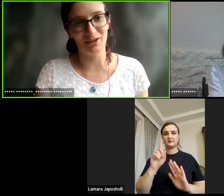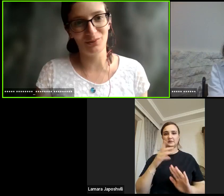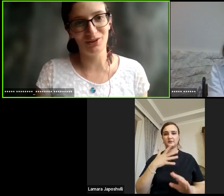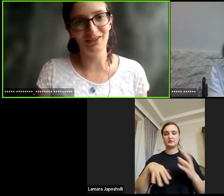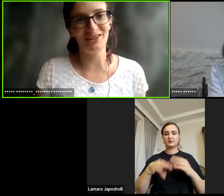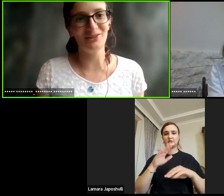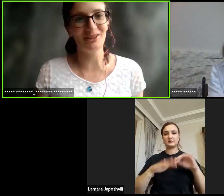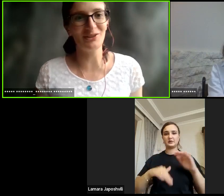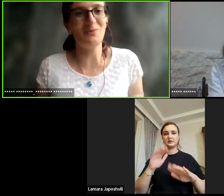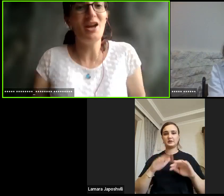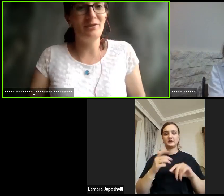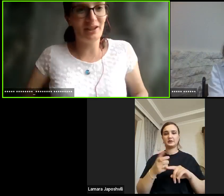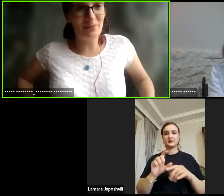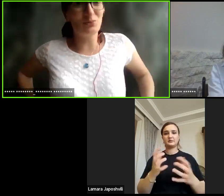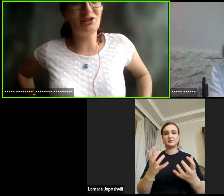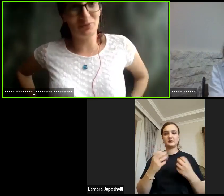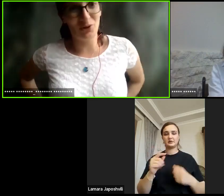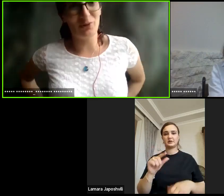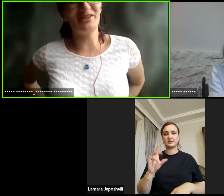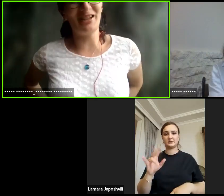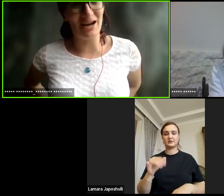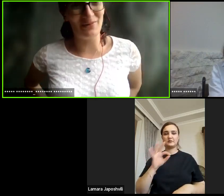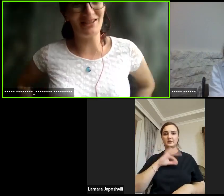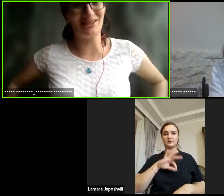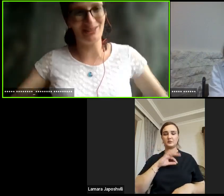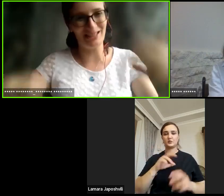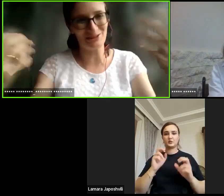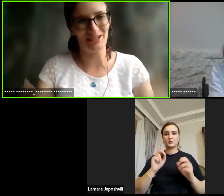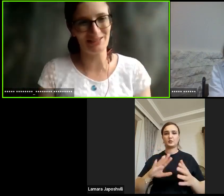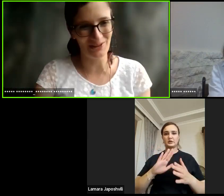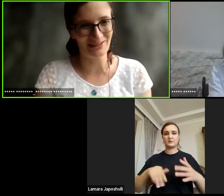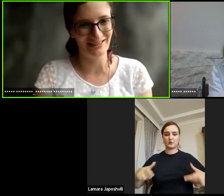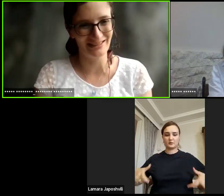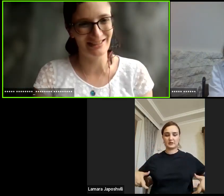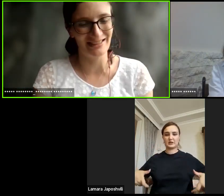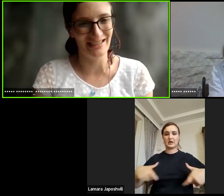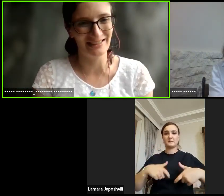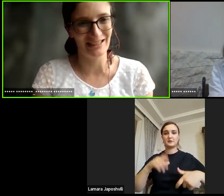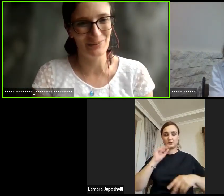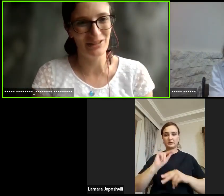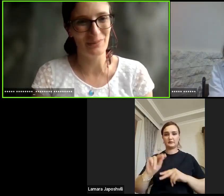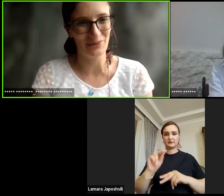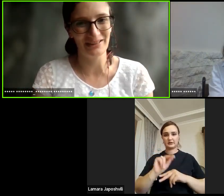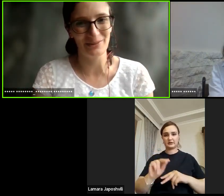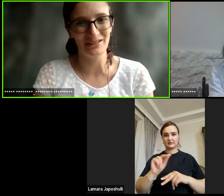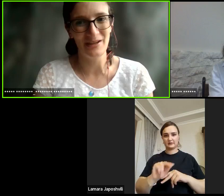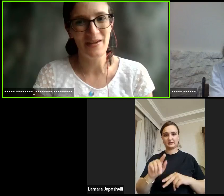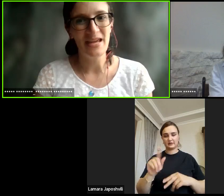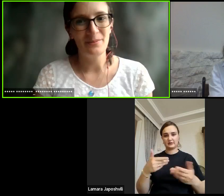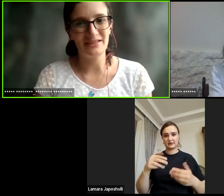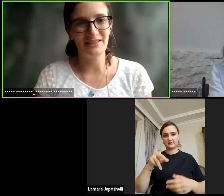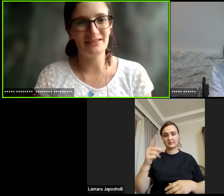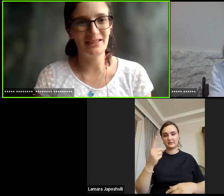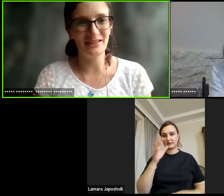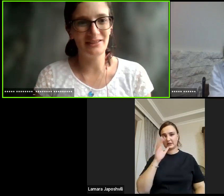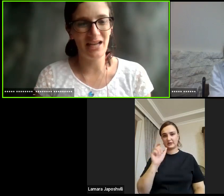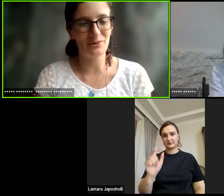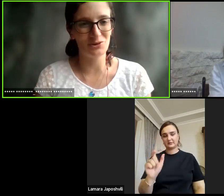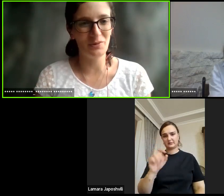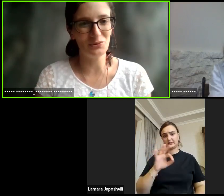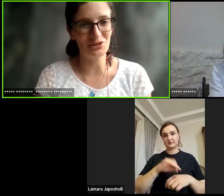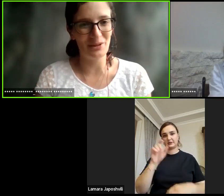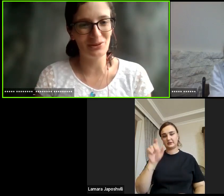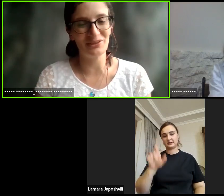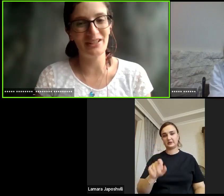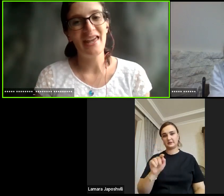ძალიან მიღებულია თეორია რომ იყენებთ უსაფრთხოების კამარს, როდესაც ვასწავლით გადაადგილებას პირველ ეტაპზე პაციენტს და